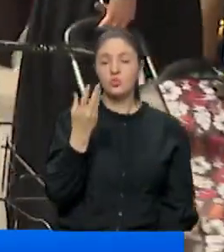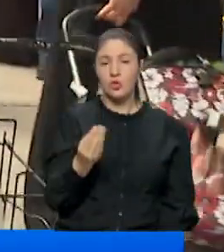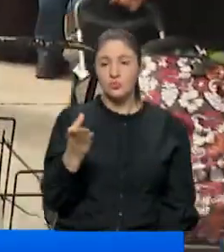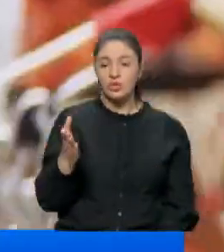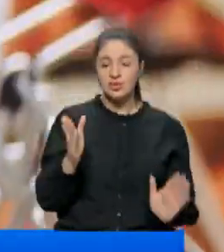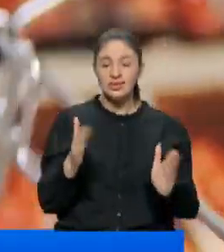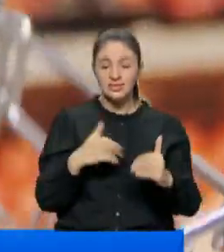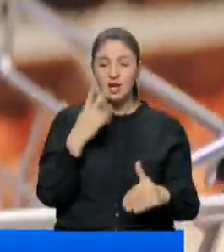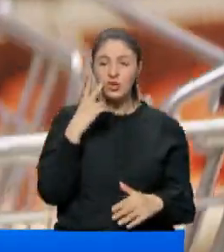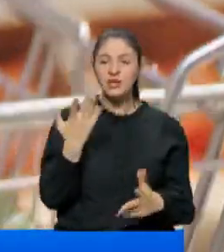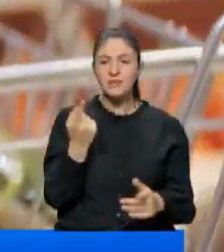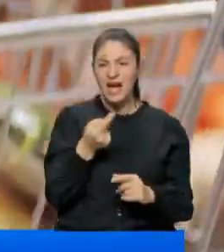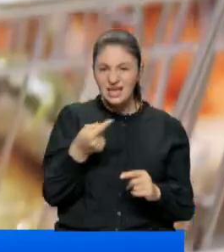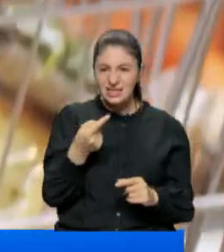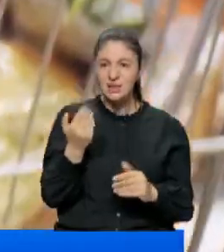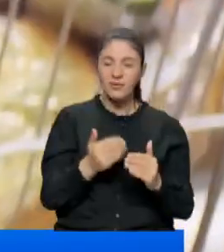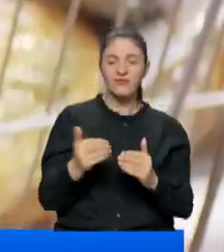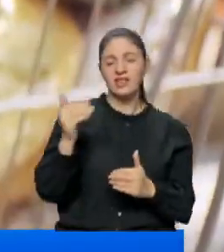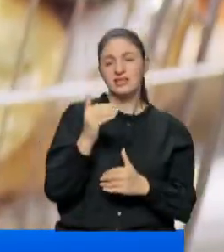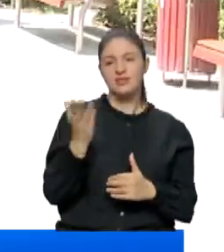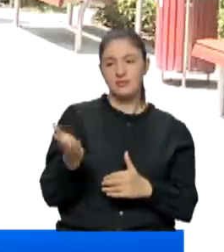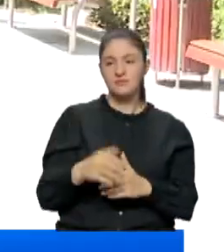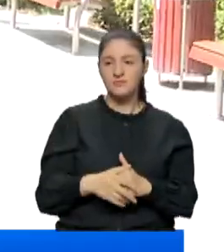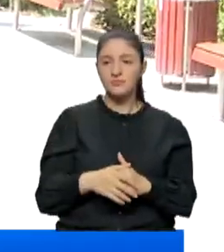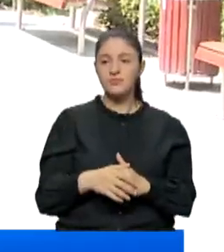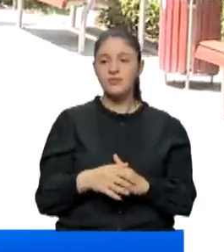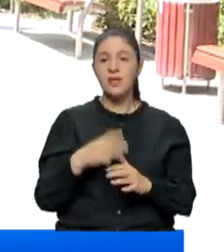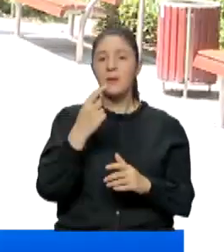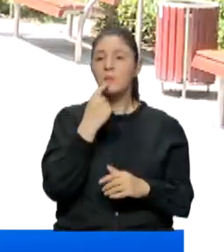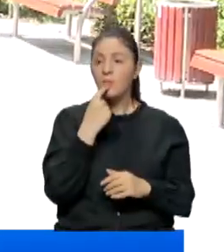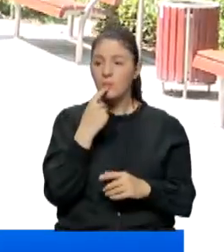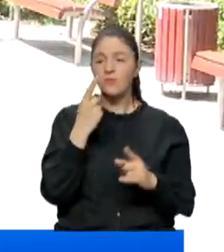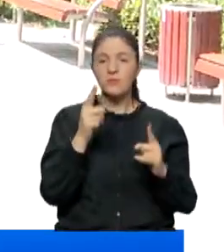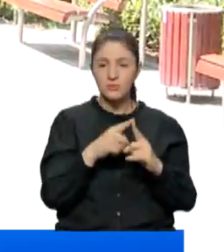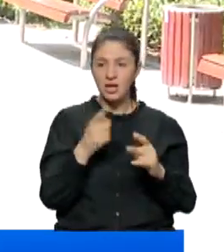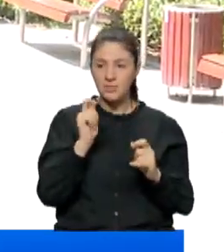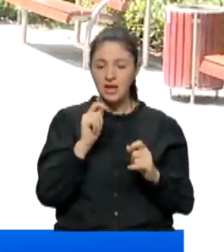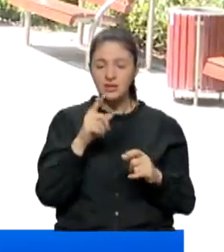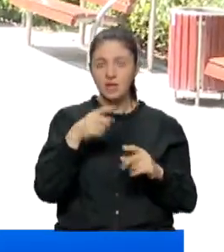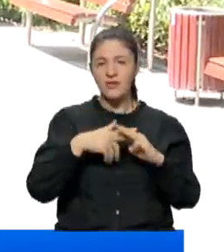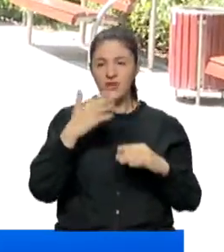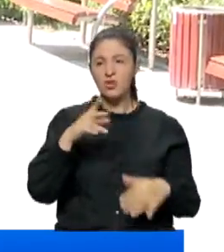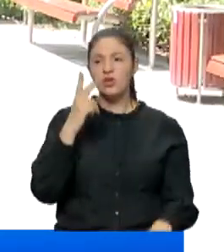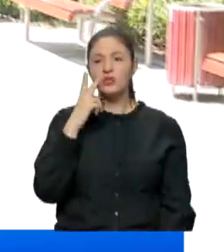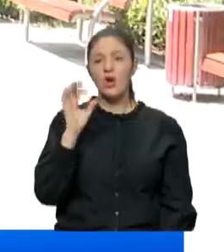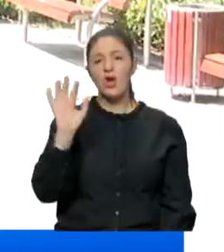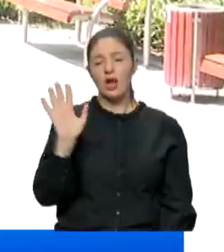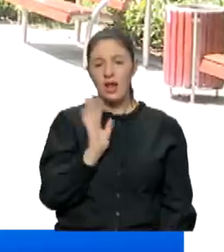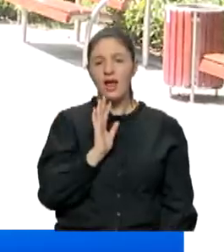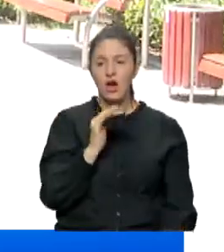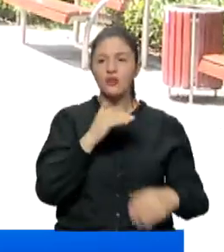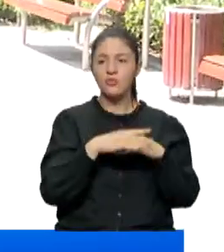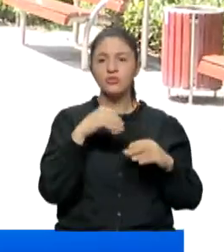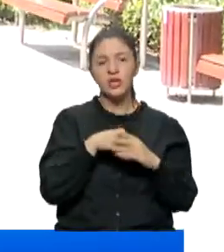kuruş sendikaya görene biraz eksik ne biraz fazla lastik ve pipetler hesaplardan bu enflasyon oranı Onlara göre öyle